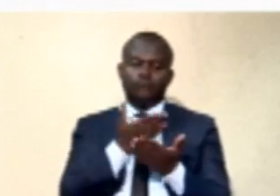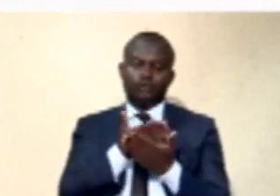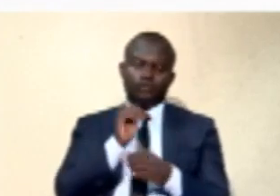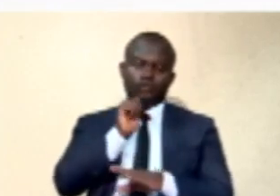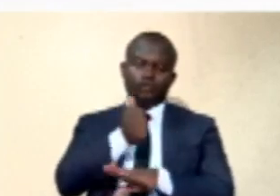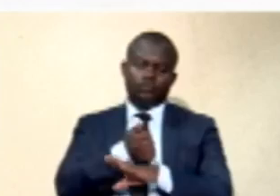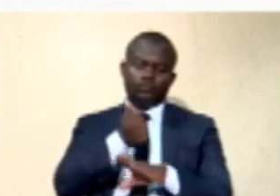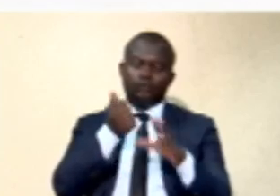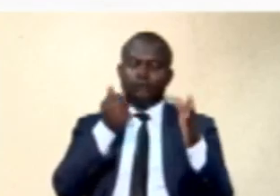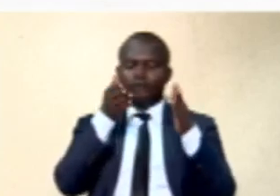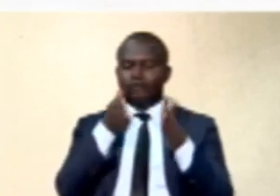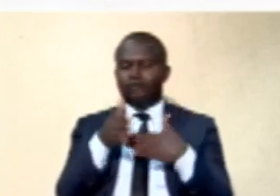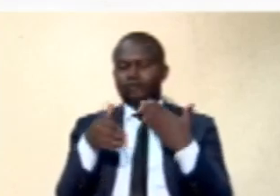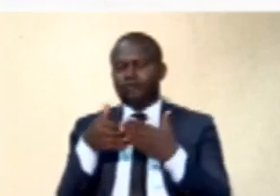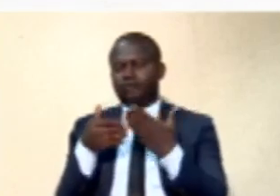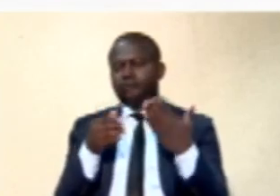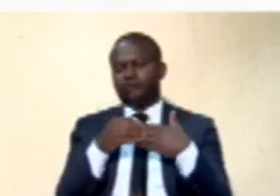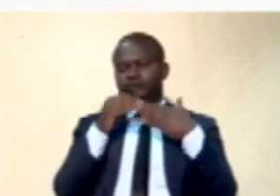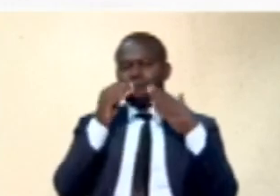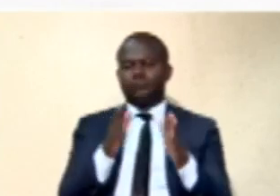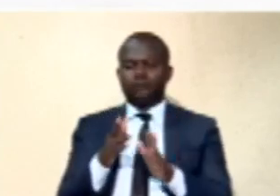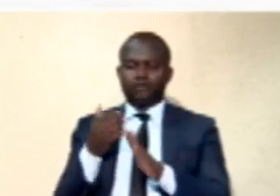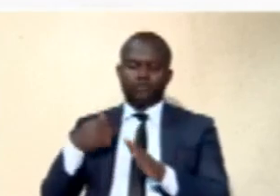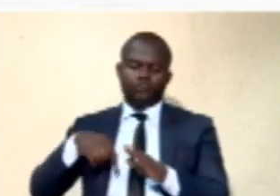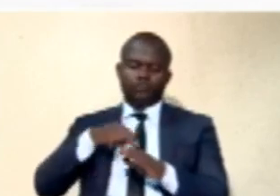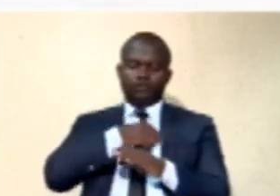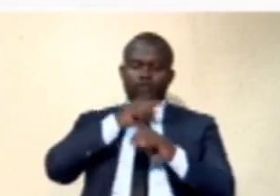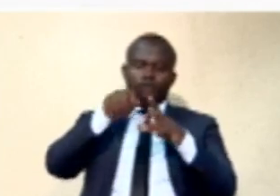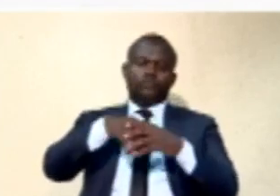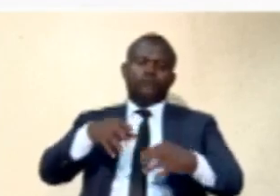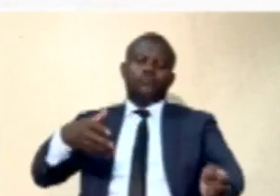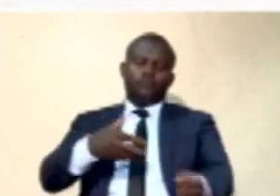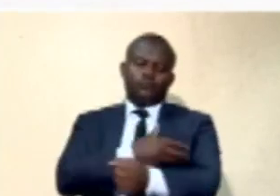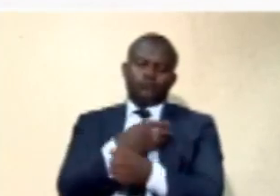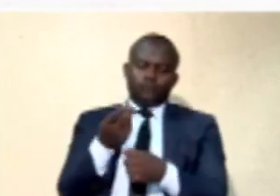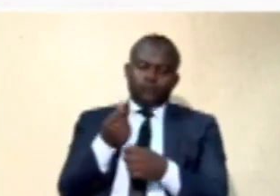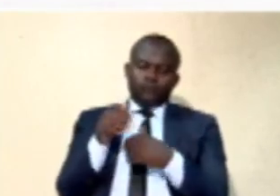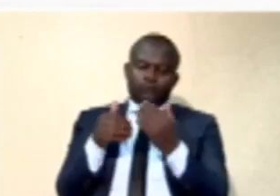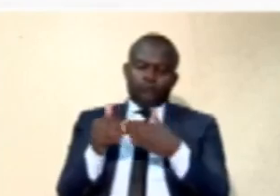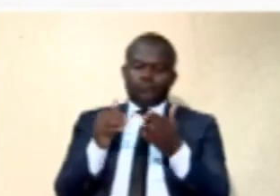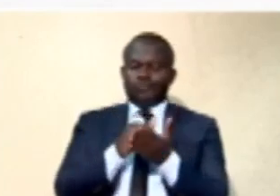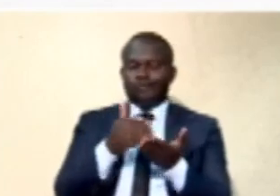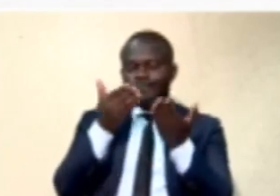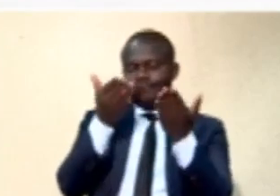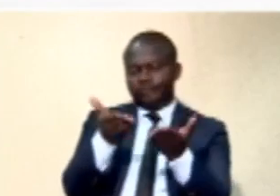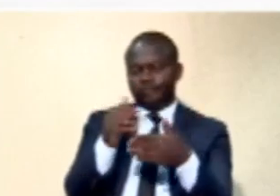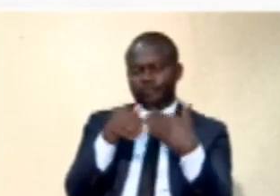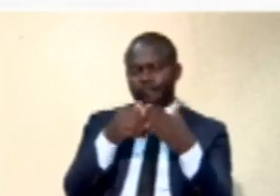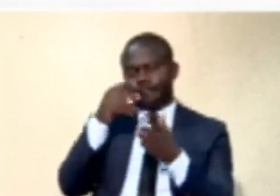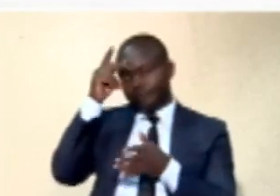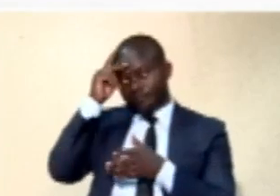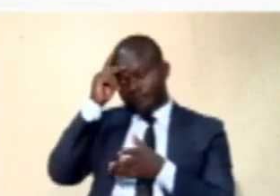ashyiraho umuforomo uyobora rya vuriro, ariko akazana ubushobozi bw'amafaranga, akazana